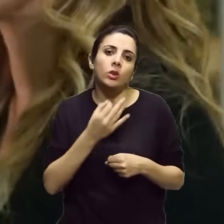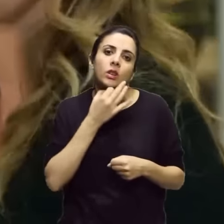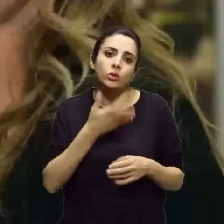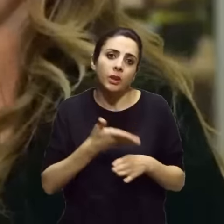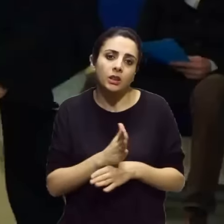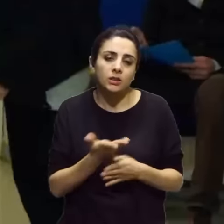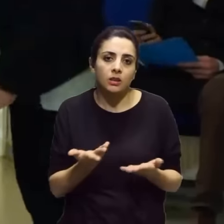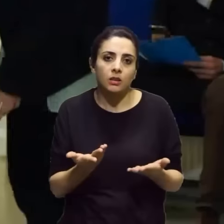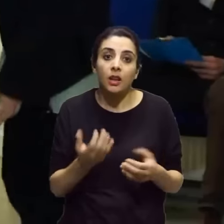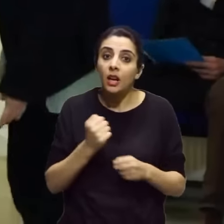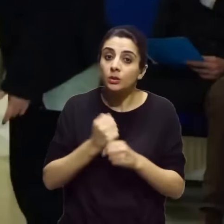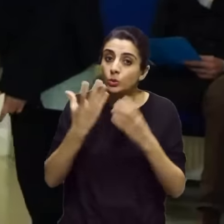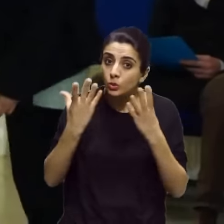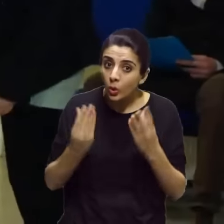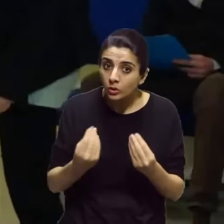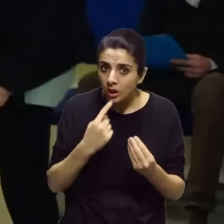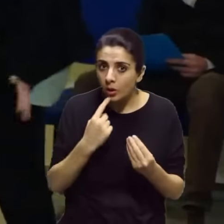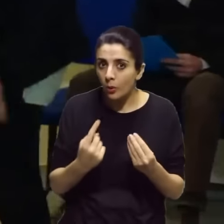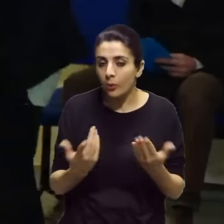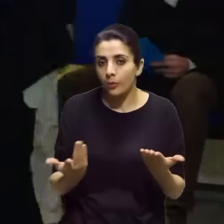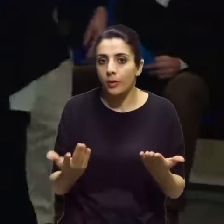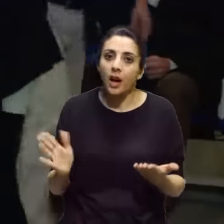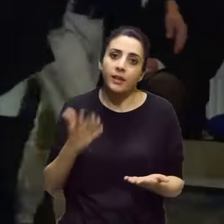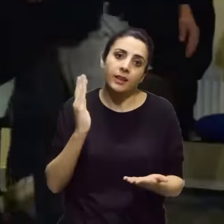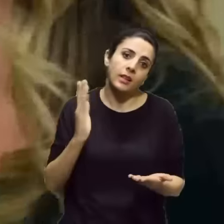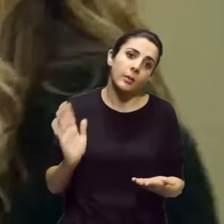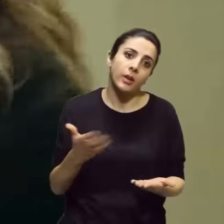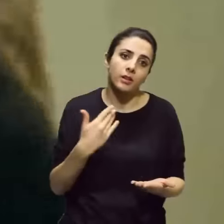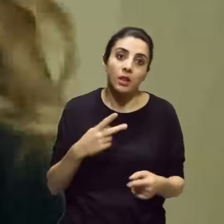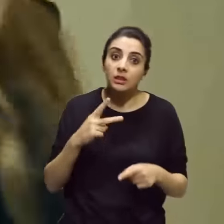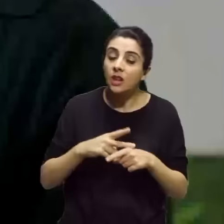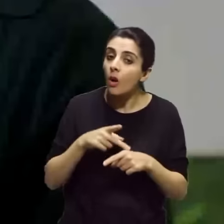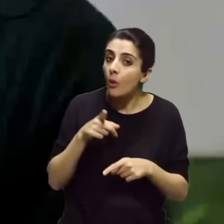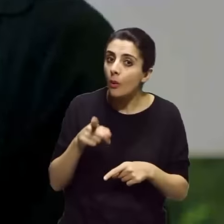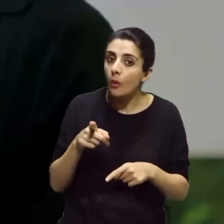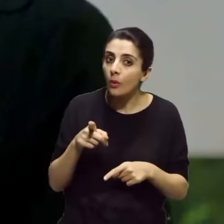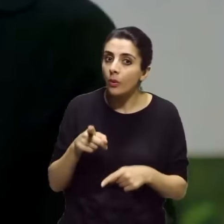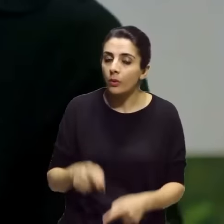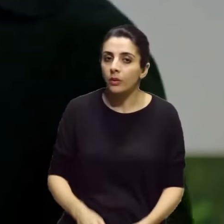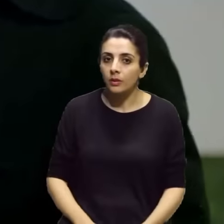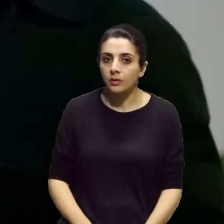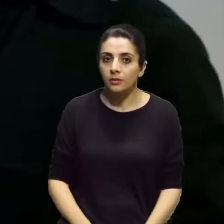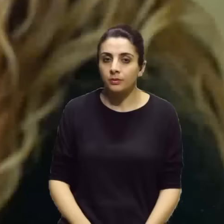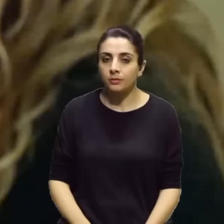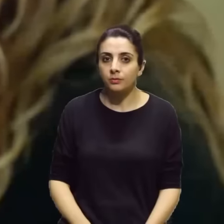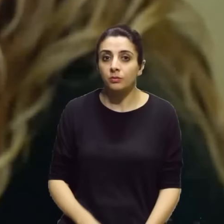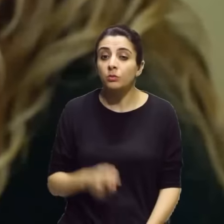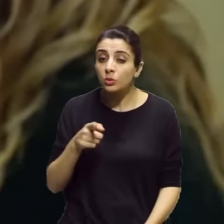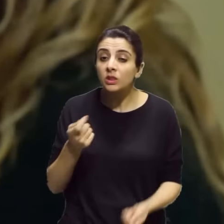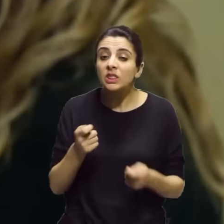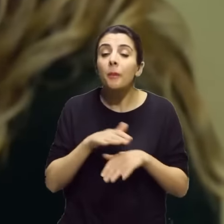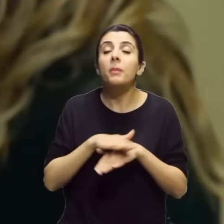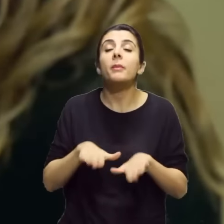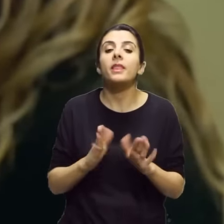olun gerçekten. Ya geçmiş olsun diyelim o zaman. Hadi gidelim artık buradan. Zeyno. Sinan'ı çıkarttılar. Bu iş daha